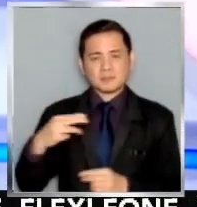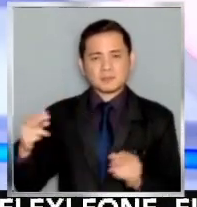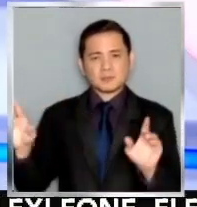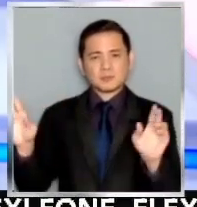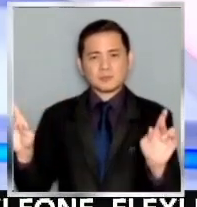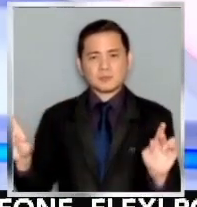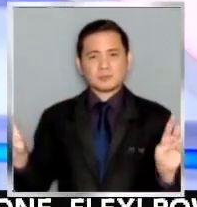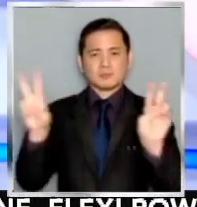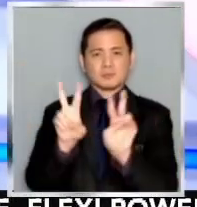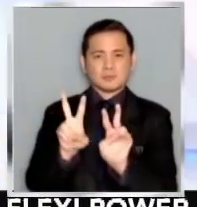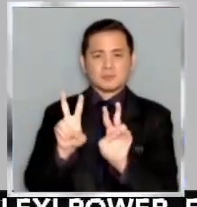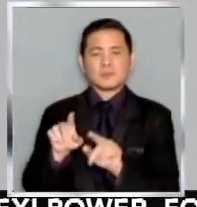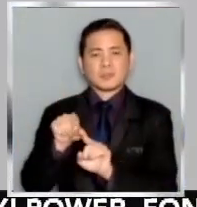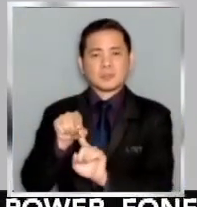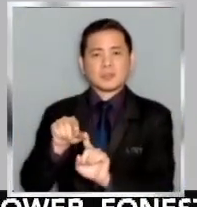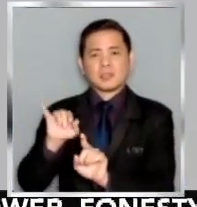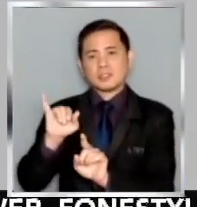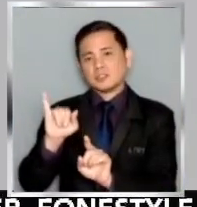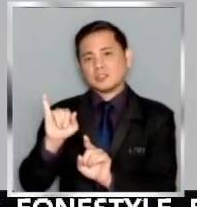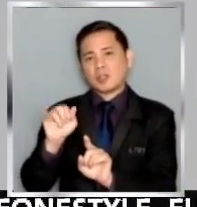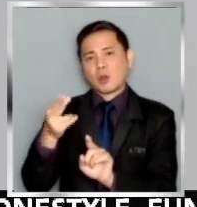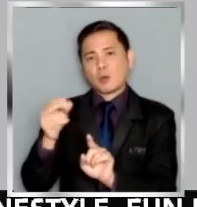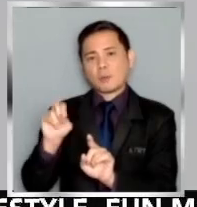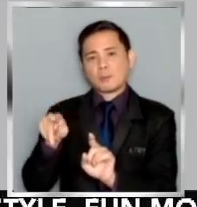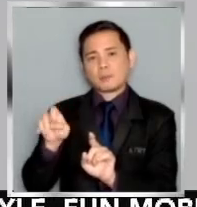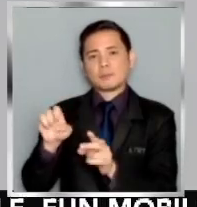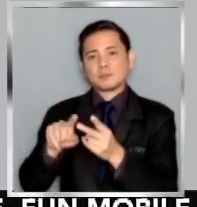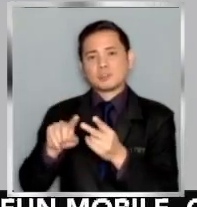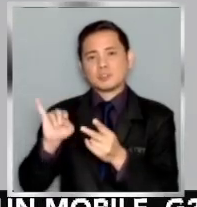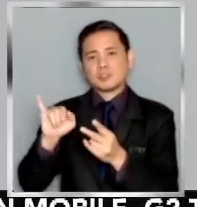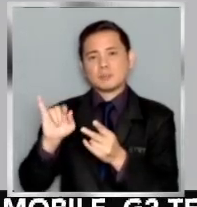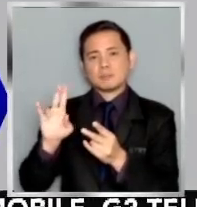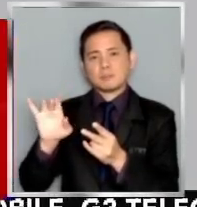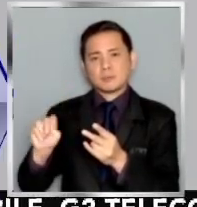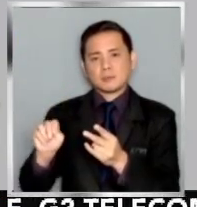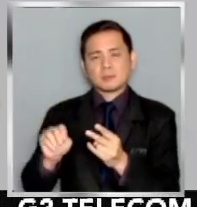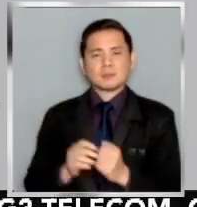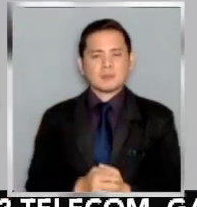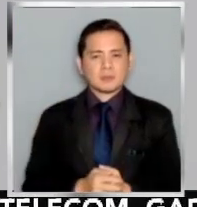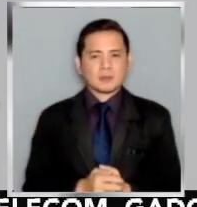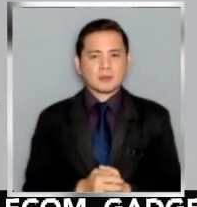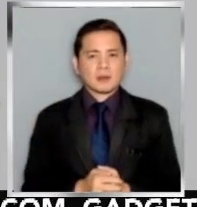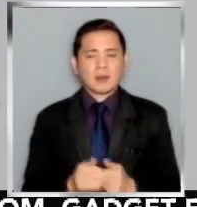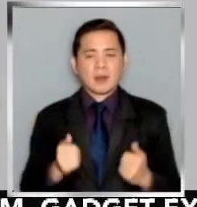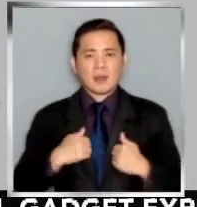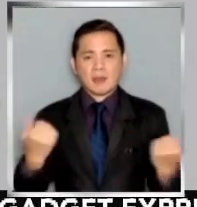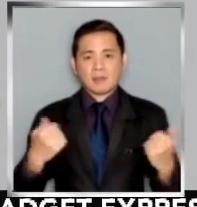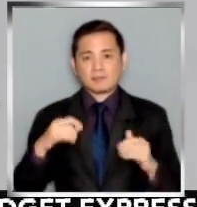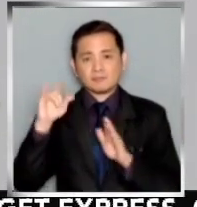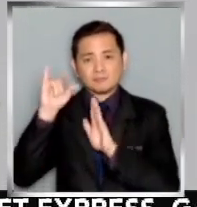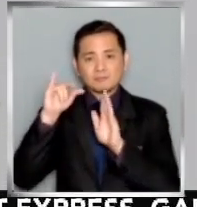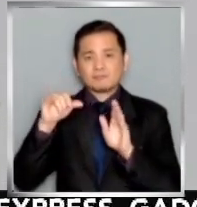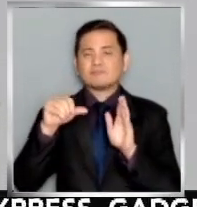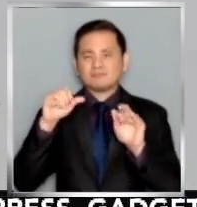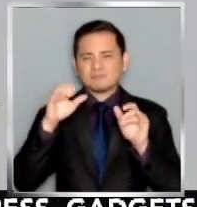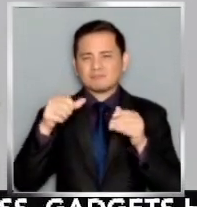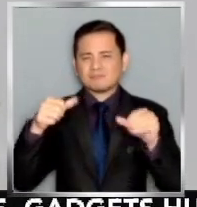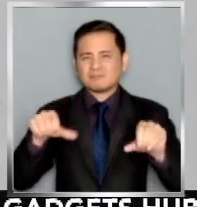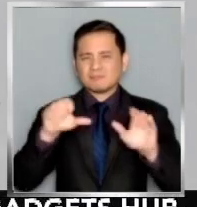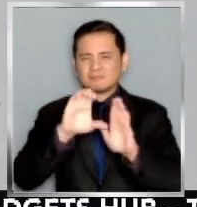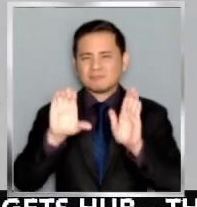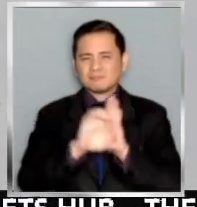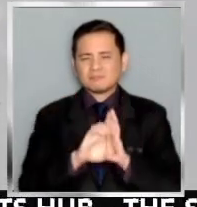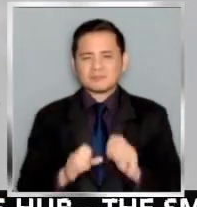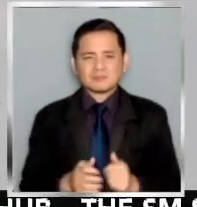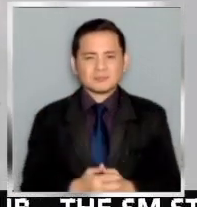Ipinost ni Jin ang reunion pic nila sa kanyang Instagram with the caption, "The Welcome." Suot ang kanyang military uniform, litaw pa rin